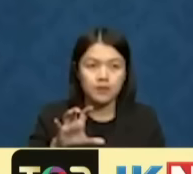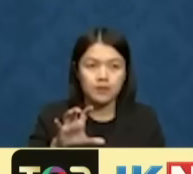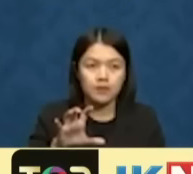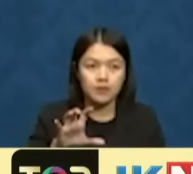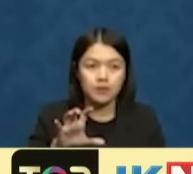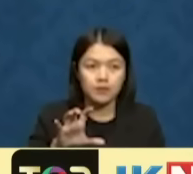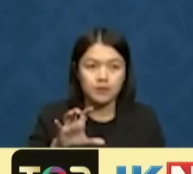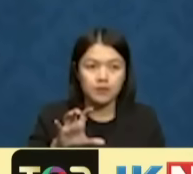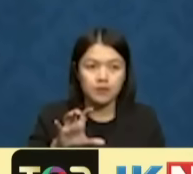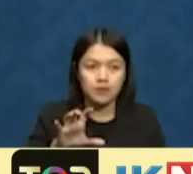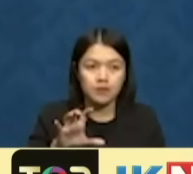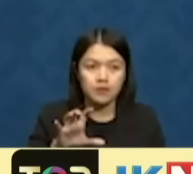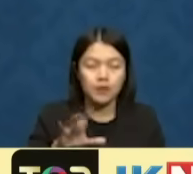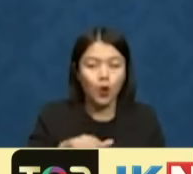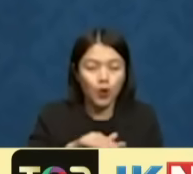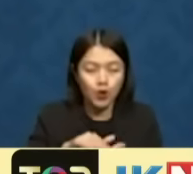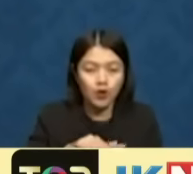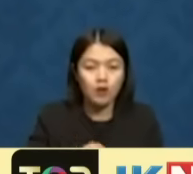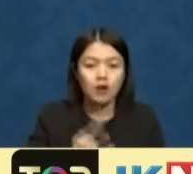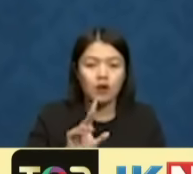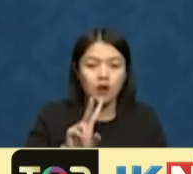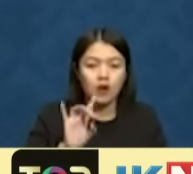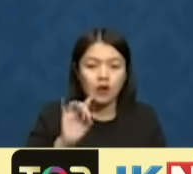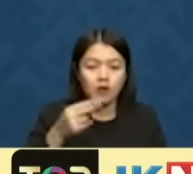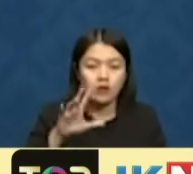500โทษนะครับ